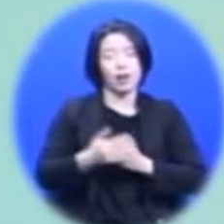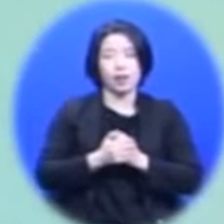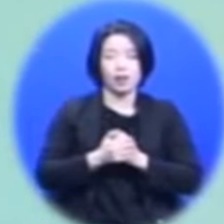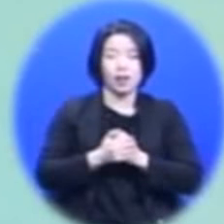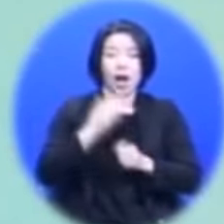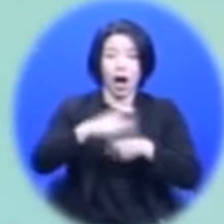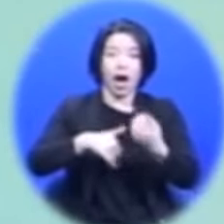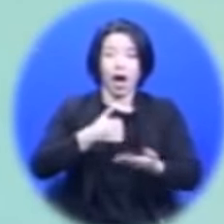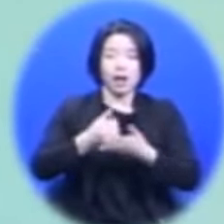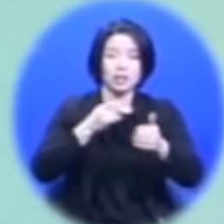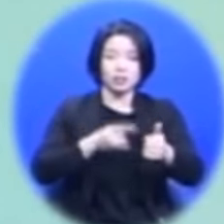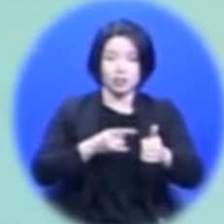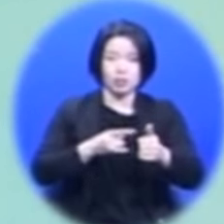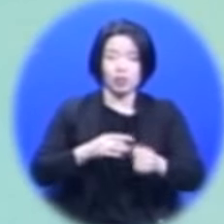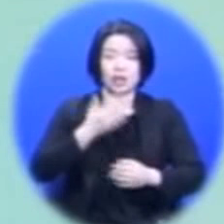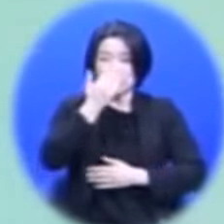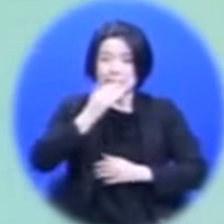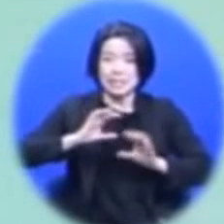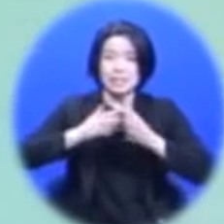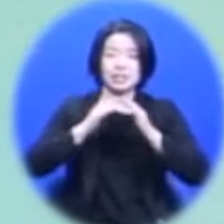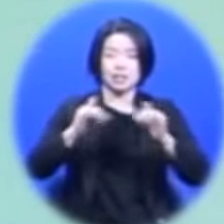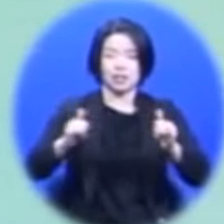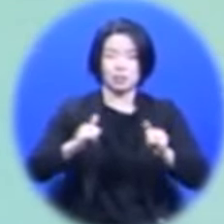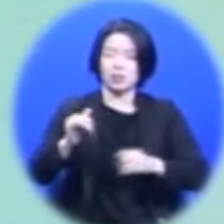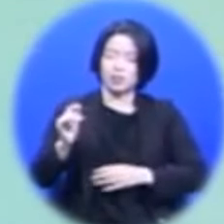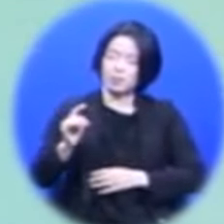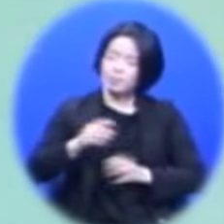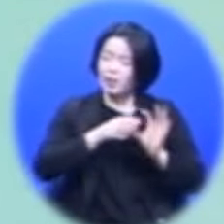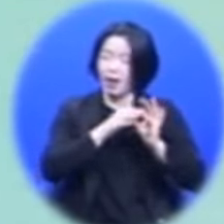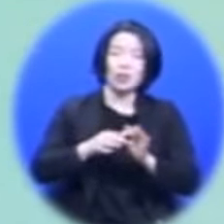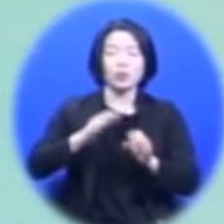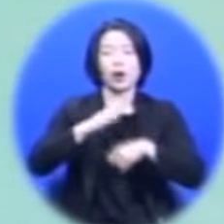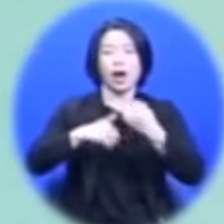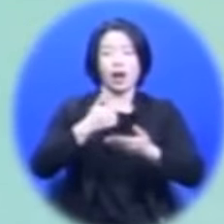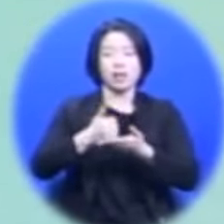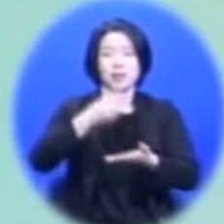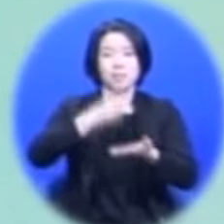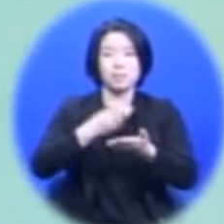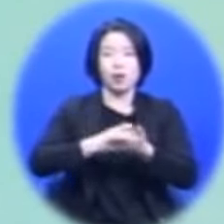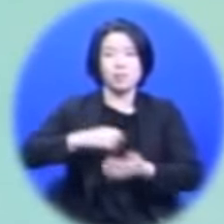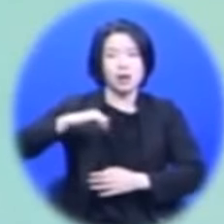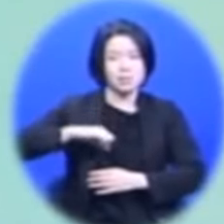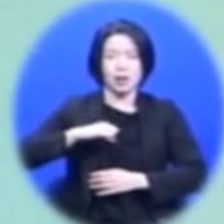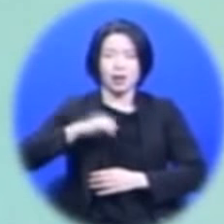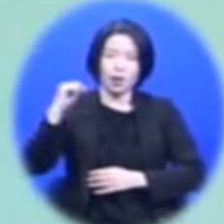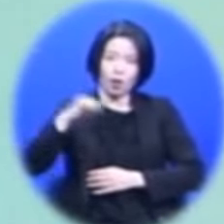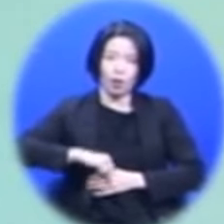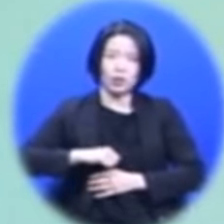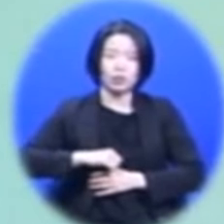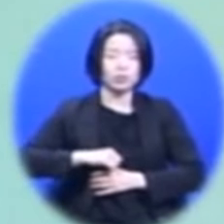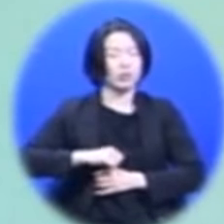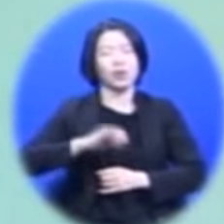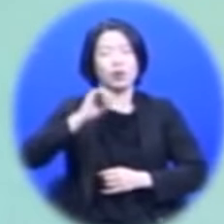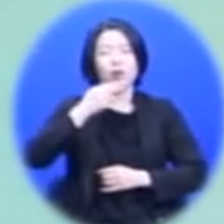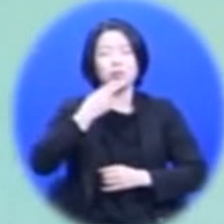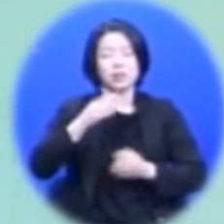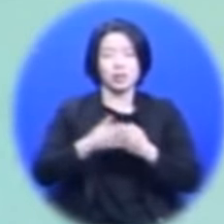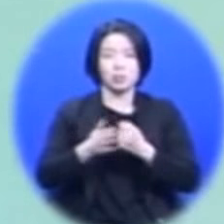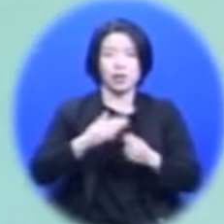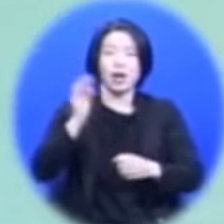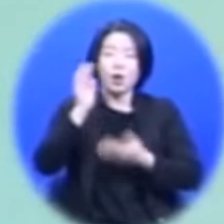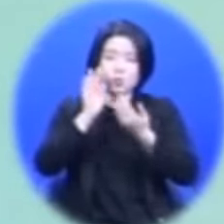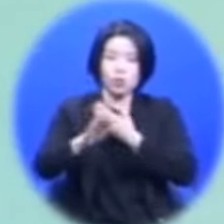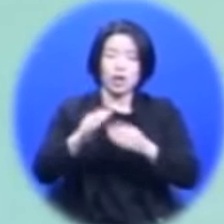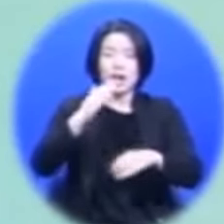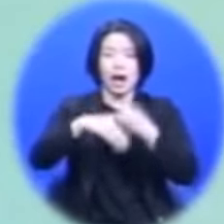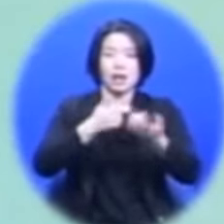하나님께서 이스라엘 백성들이 하도 하나님의 율법을 어기고 사니까 나중에는 하나님이 직접